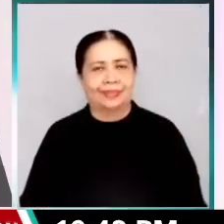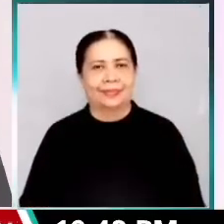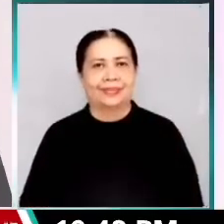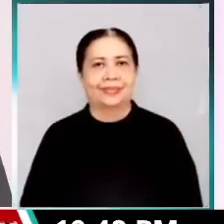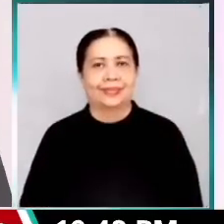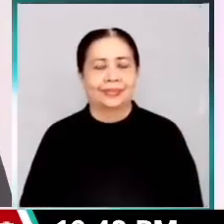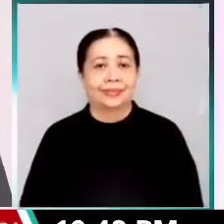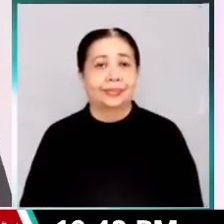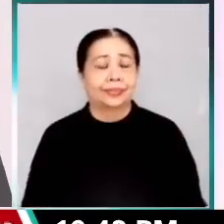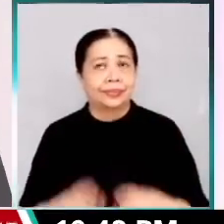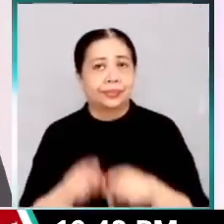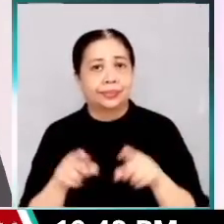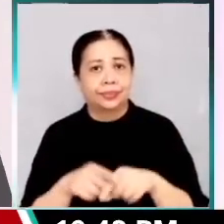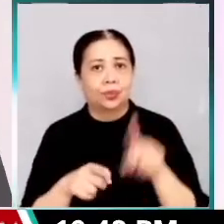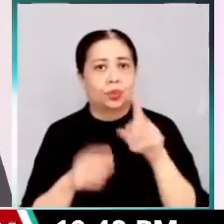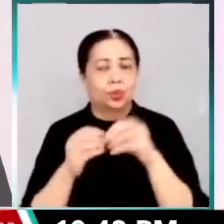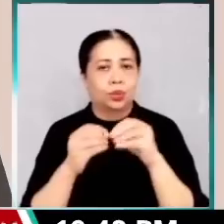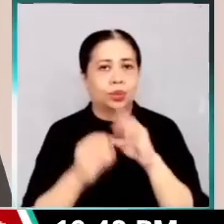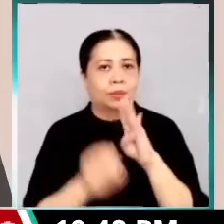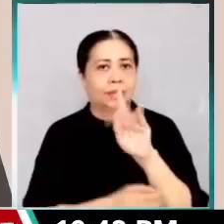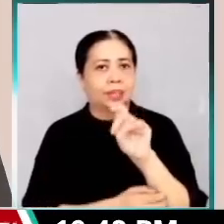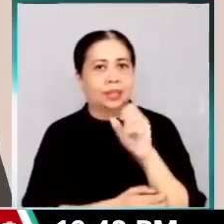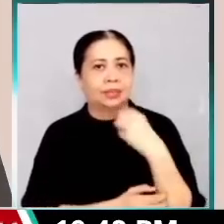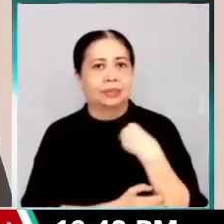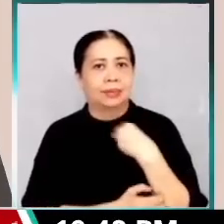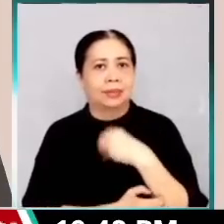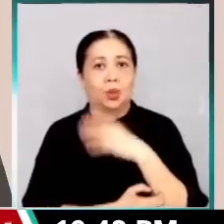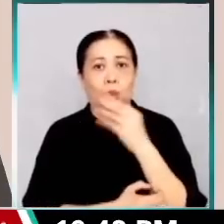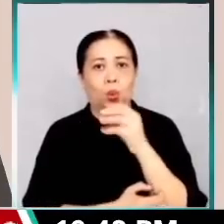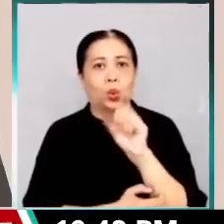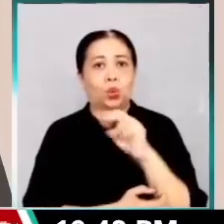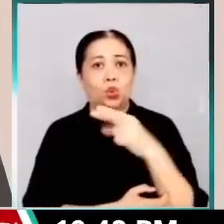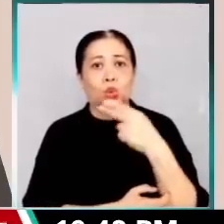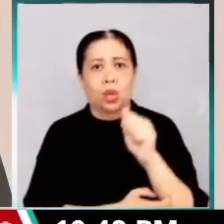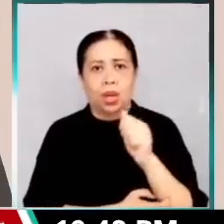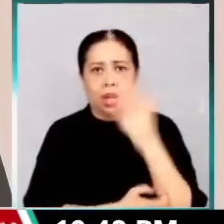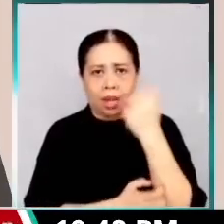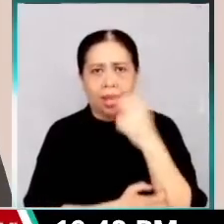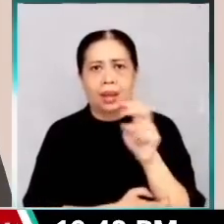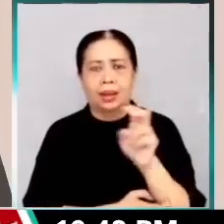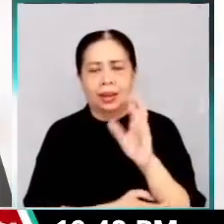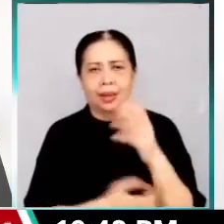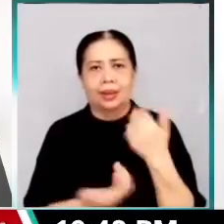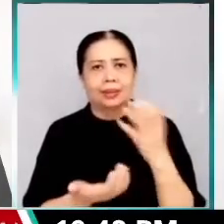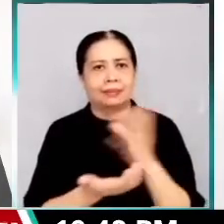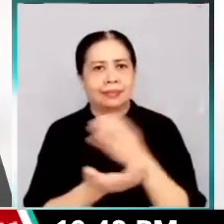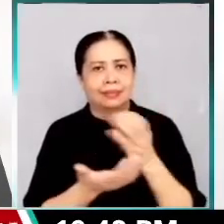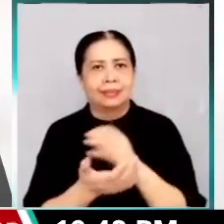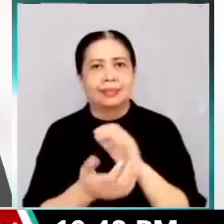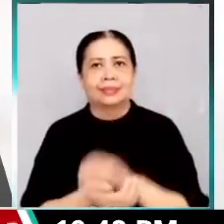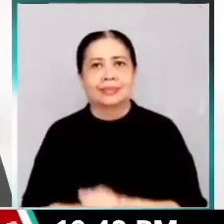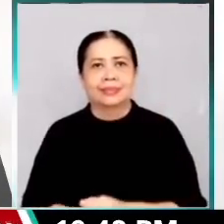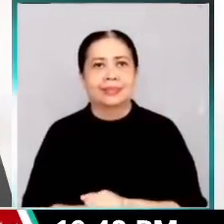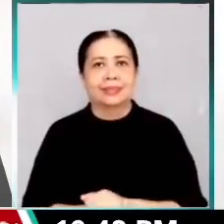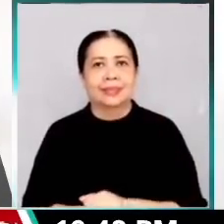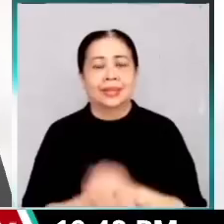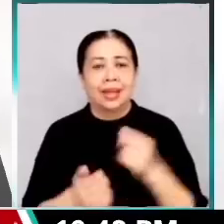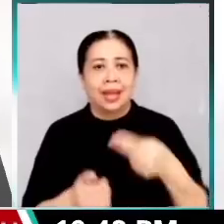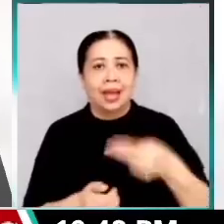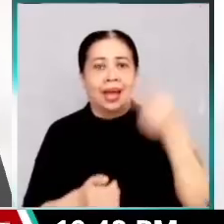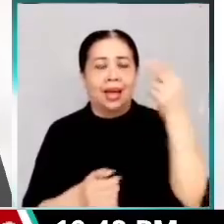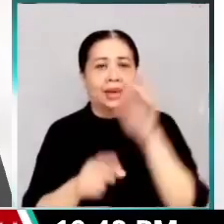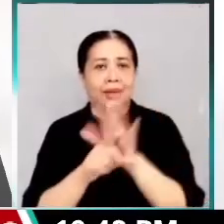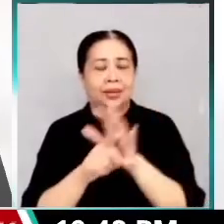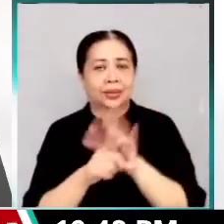Record-breaking naman ang isa pang BTS member na si Suga dahil sa solo tour niyang D-Day August D, ang highest grossing tour by